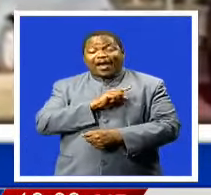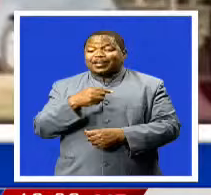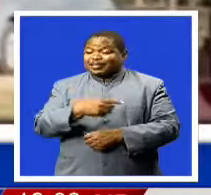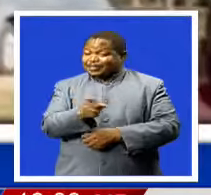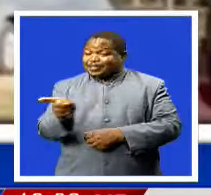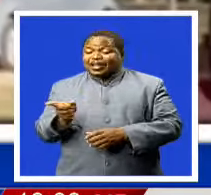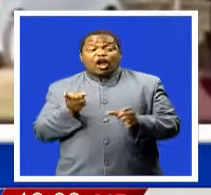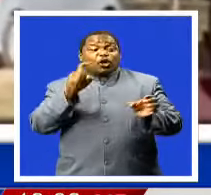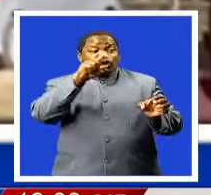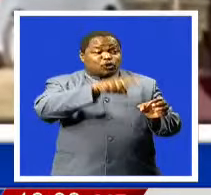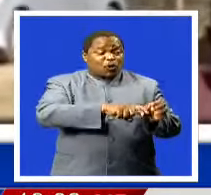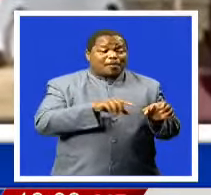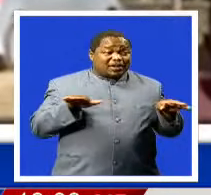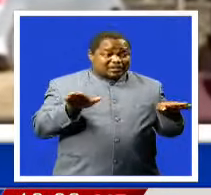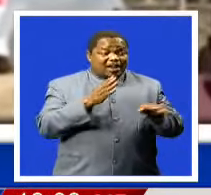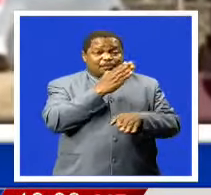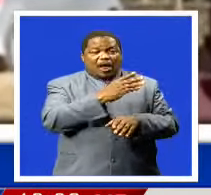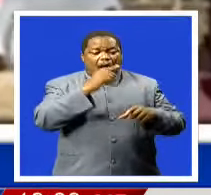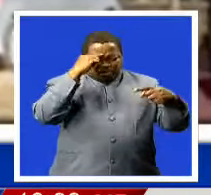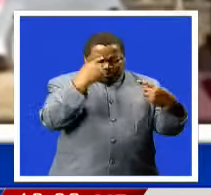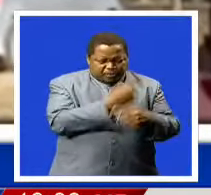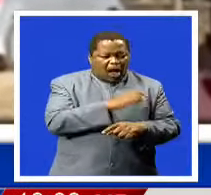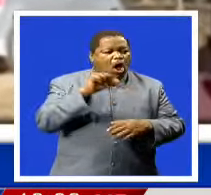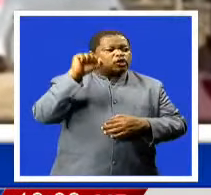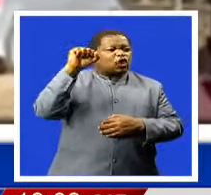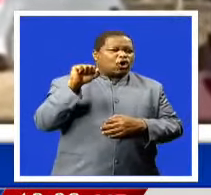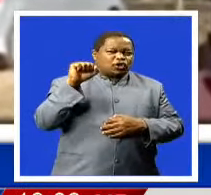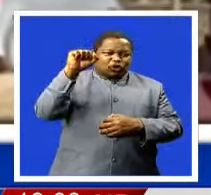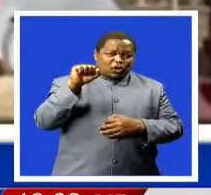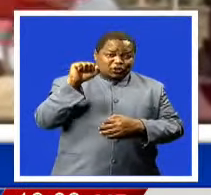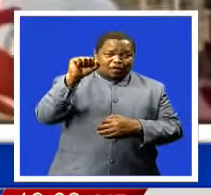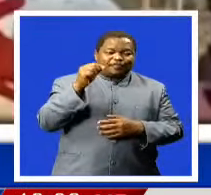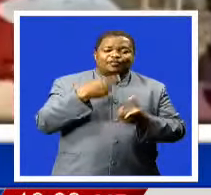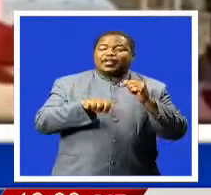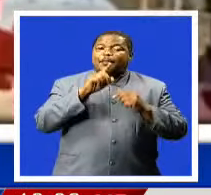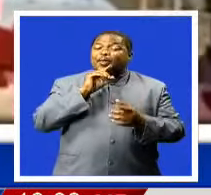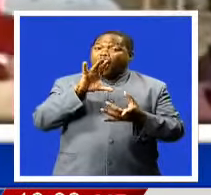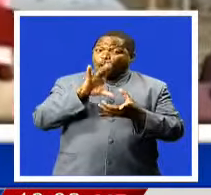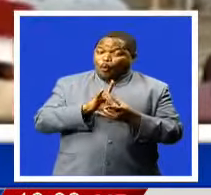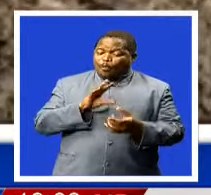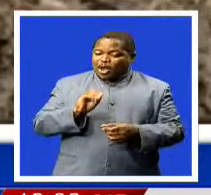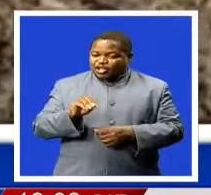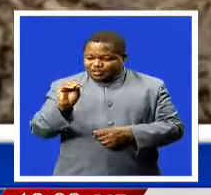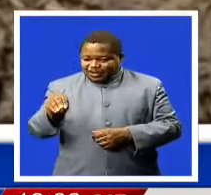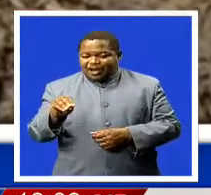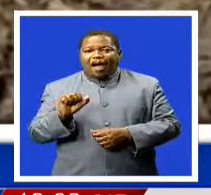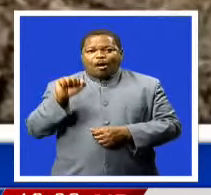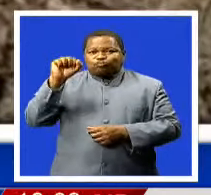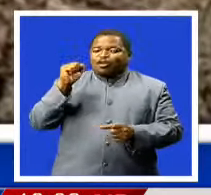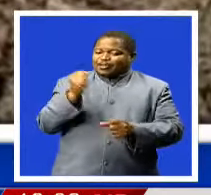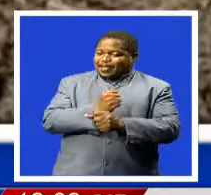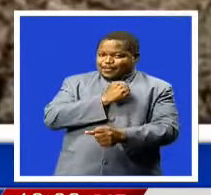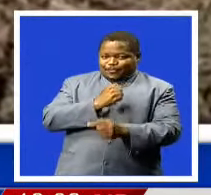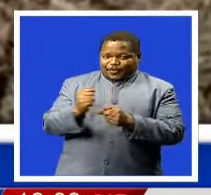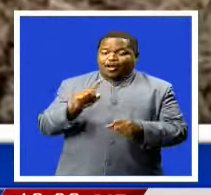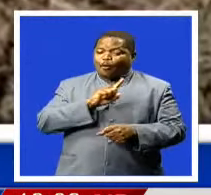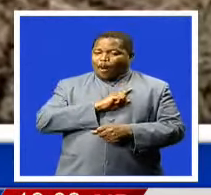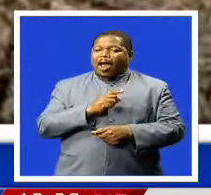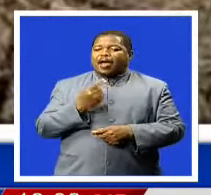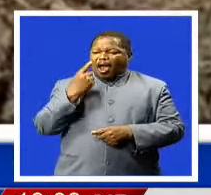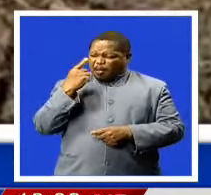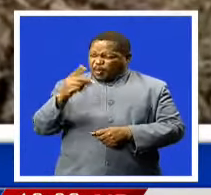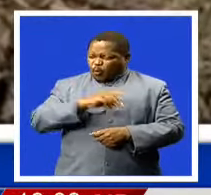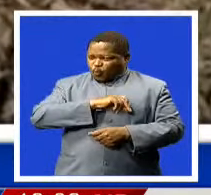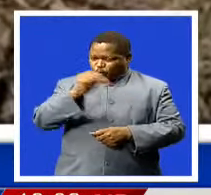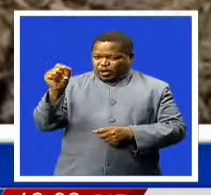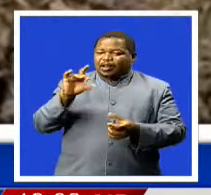siyalana kube nje sibithela siyala bebaganga la sitawenda njalo wena unomsebenzi bonkosi sikhulu sasemvuma umthane inkosi